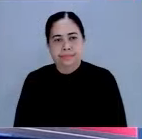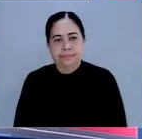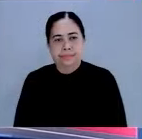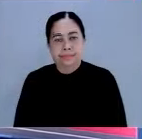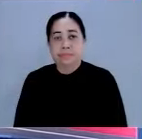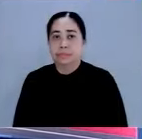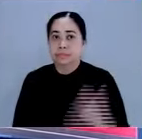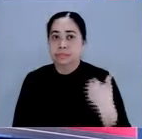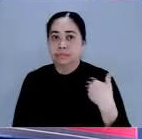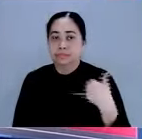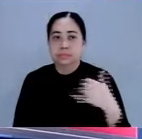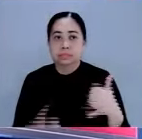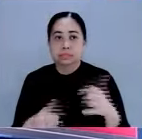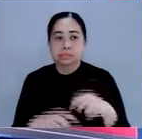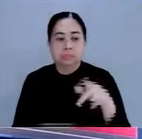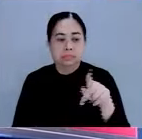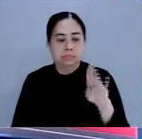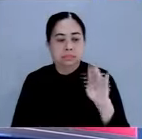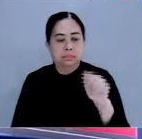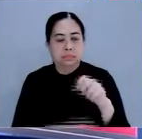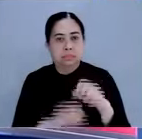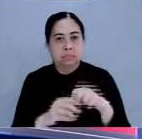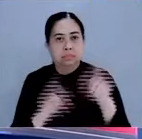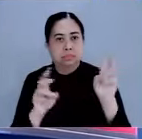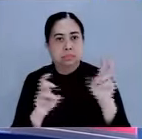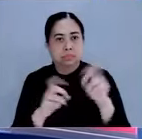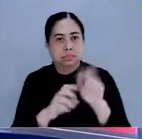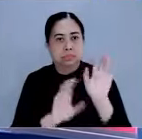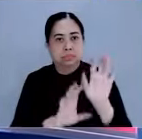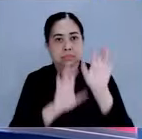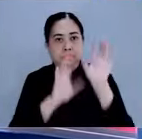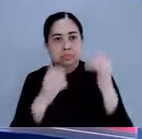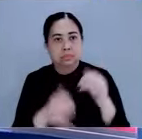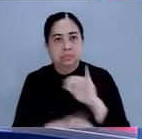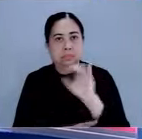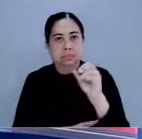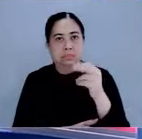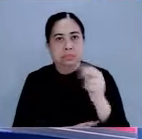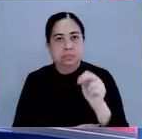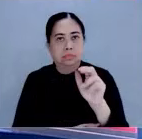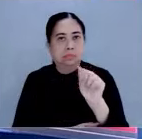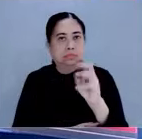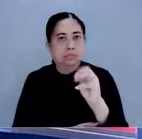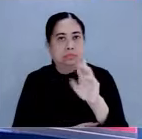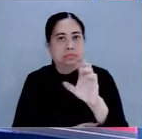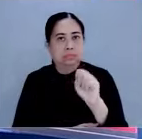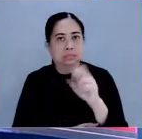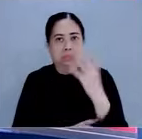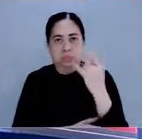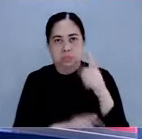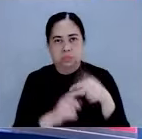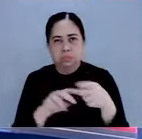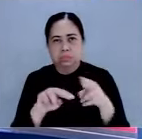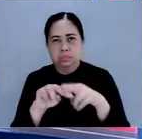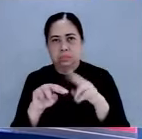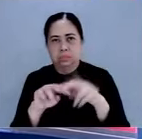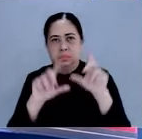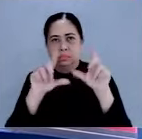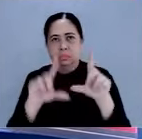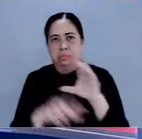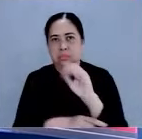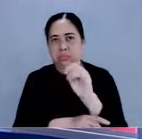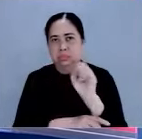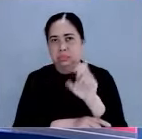Hindi muna makakalaro sa PBA ang kontrobersyal na basketbolistang si John Amores. Bukod pa yan sa patong-patong na kasong